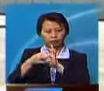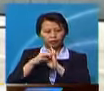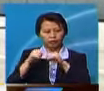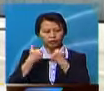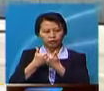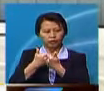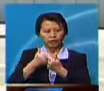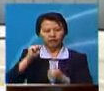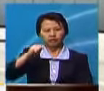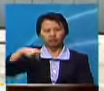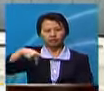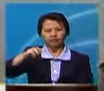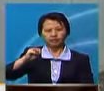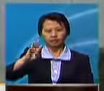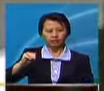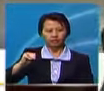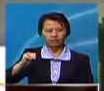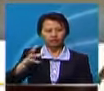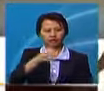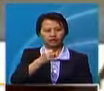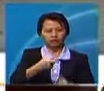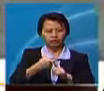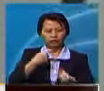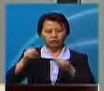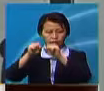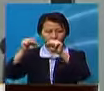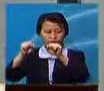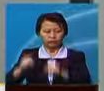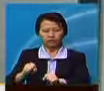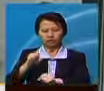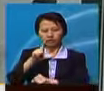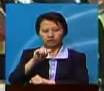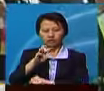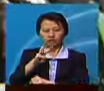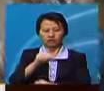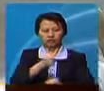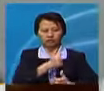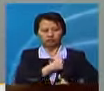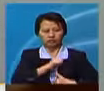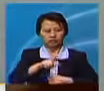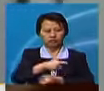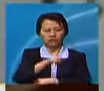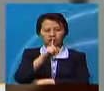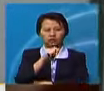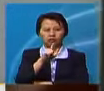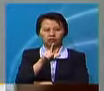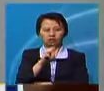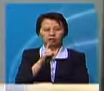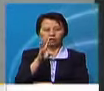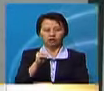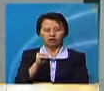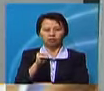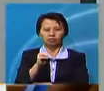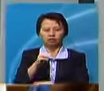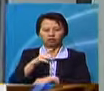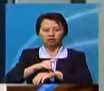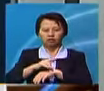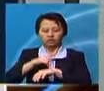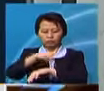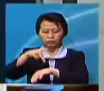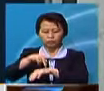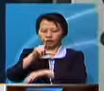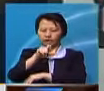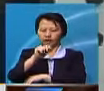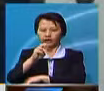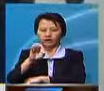Agensi Penguatkuasaan Maritim Malaysia dari Stesen 5 Tentera Laut Diraja Malaysia TLDM Terumbu Layang-Layang